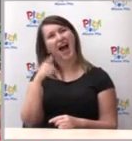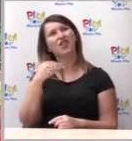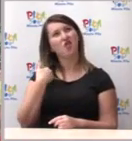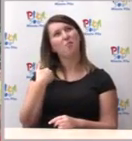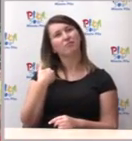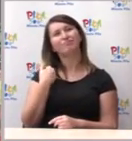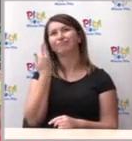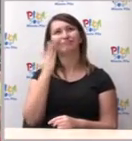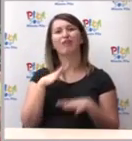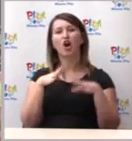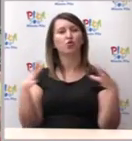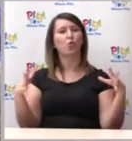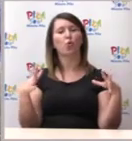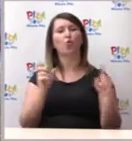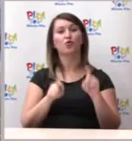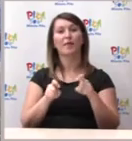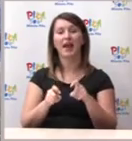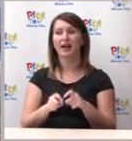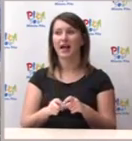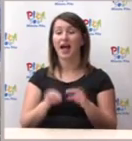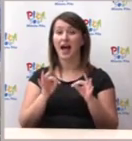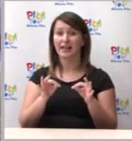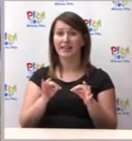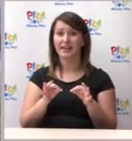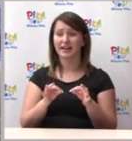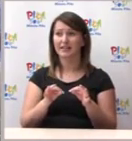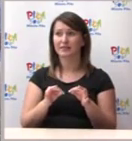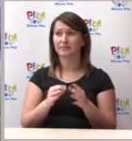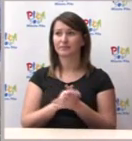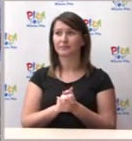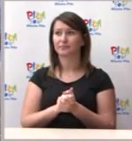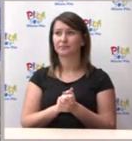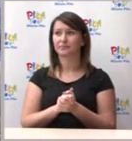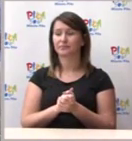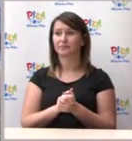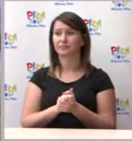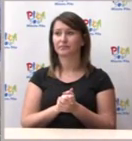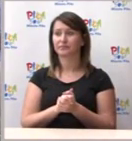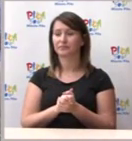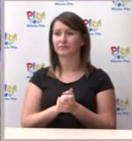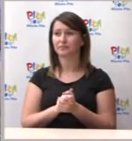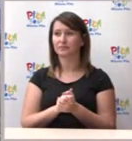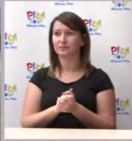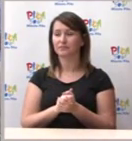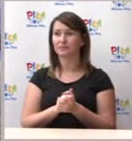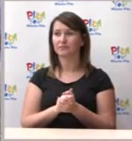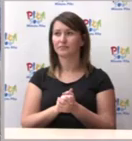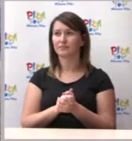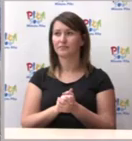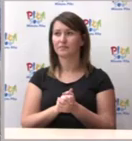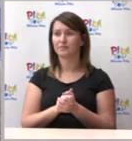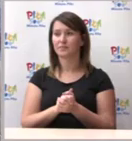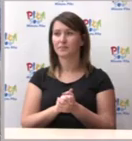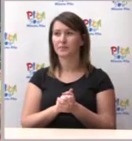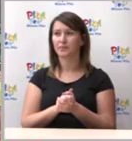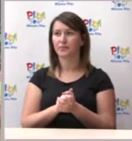roku impreza się rozwijała i w tym roku musieliśmy już prowadzić limit 3500, bo ulice miasta